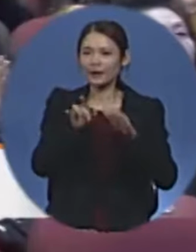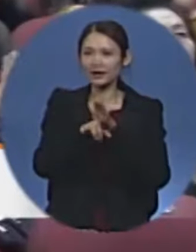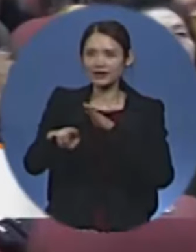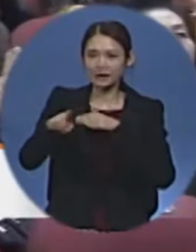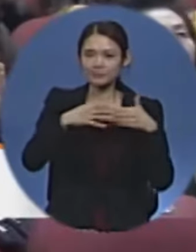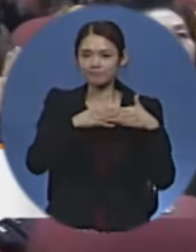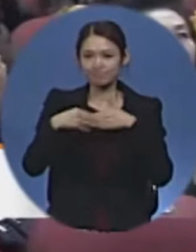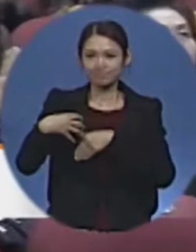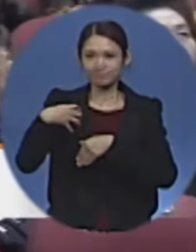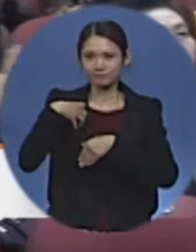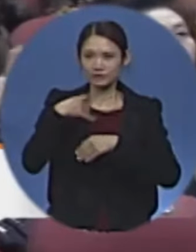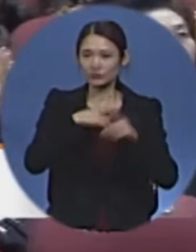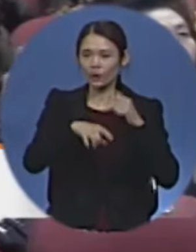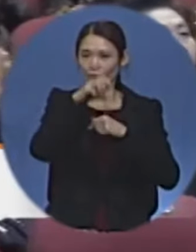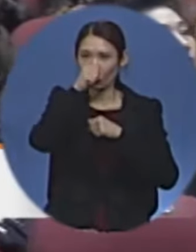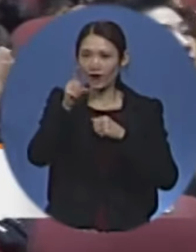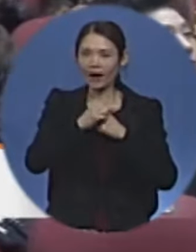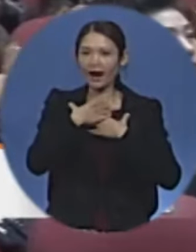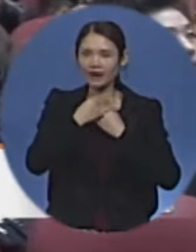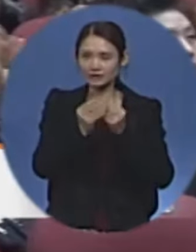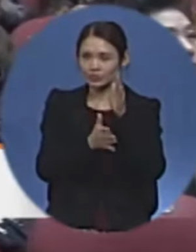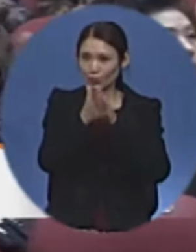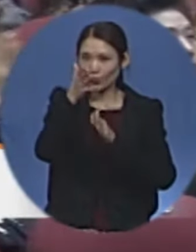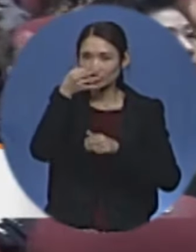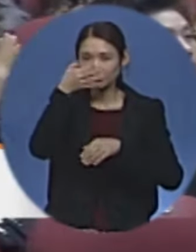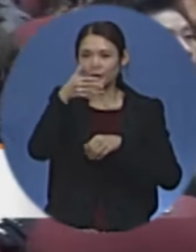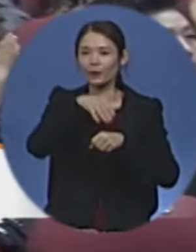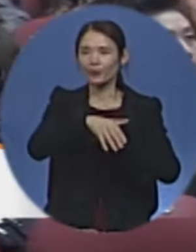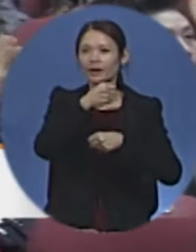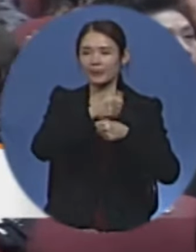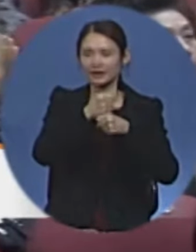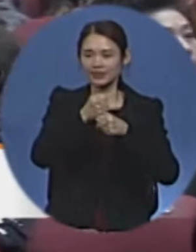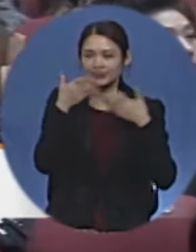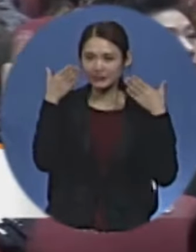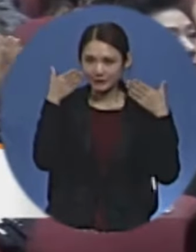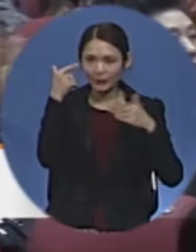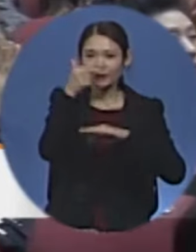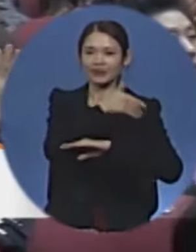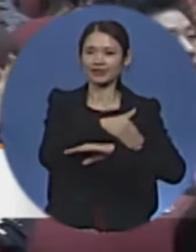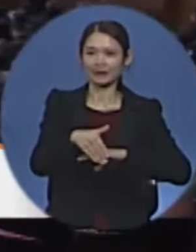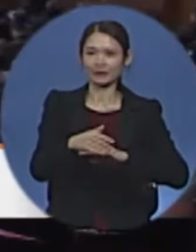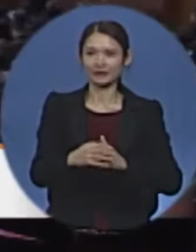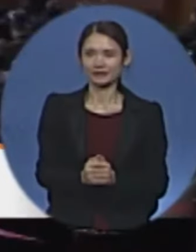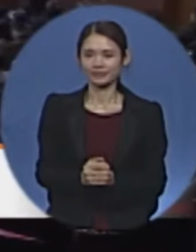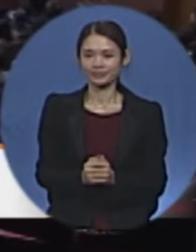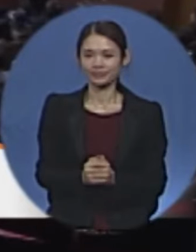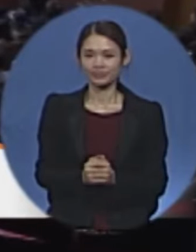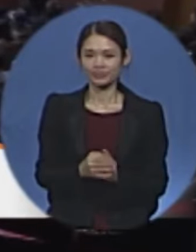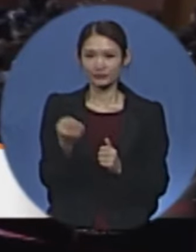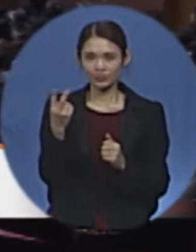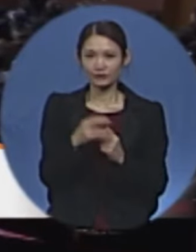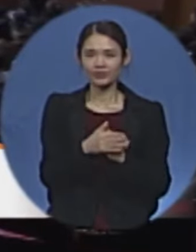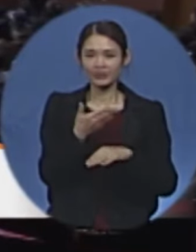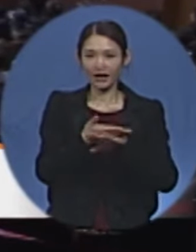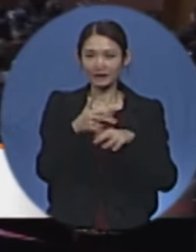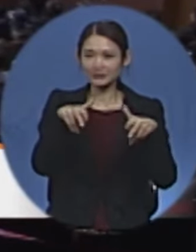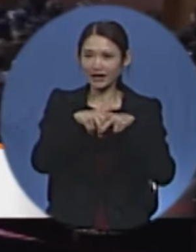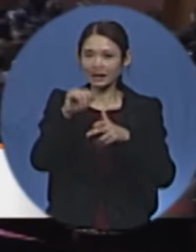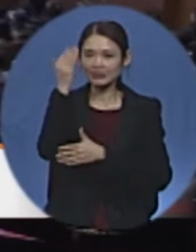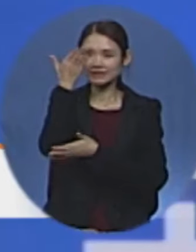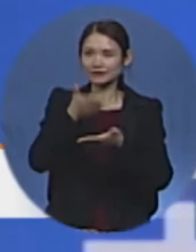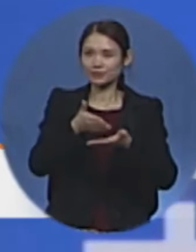앞장서고 궁극적으로는 안전한 도시 이미지를 조성하는 데 힘쓸 전망입니다. 이 밖의 소식은